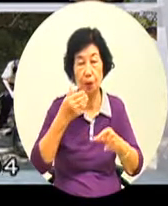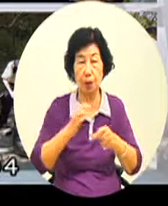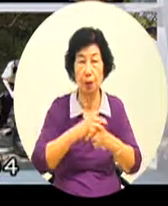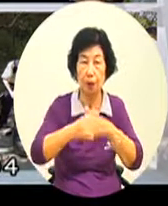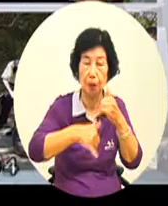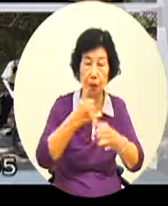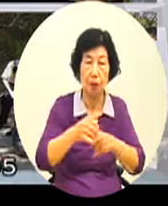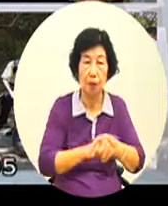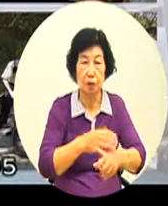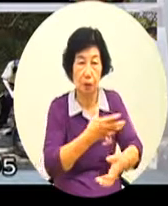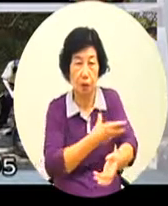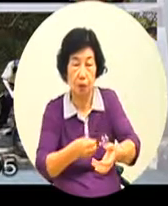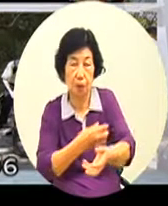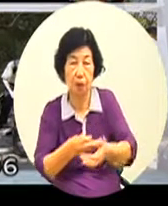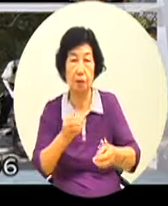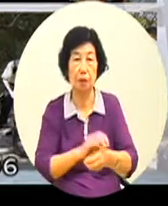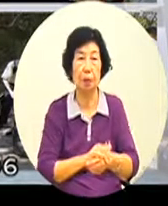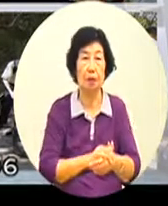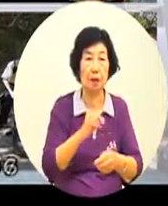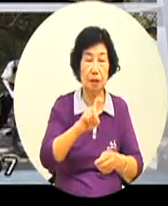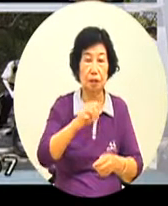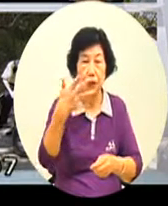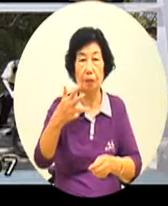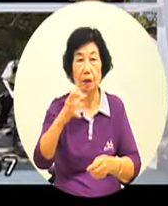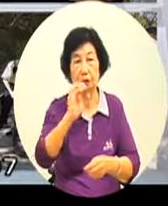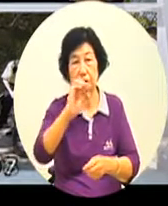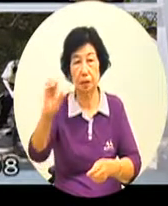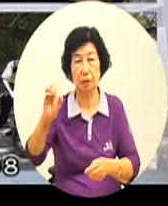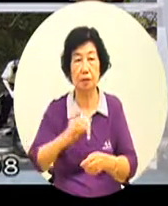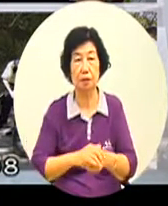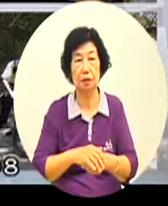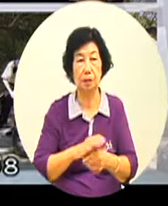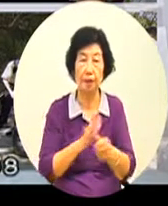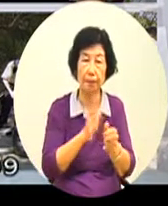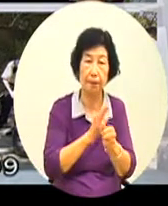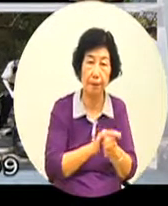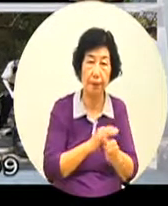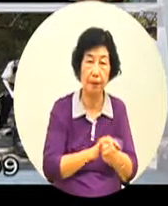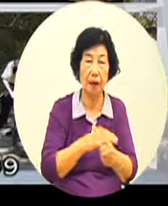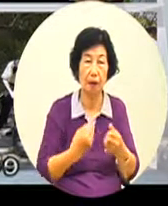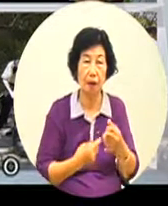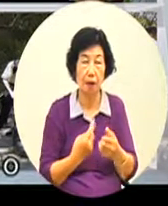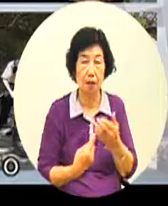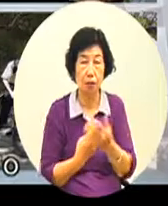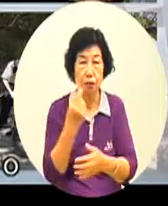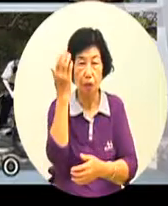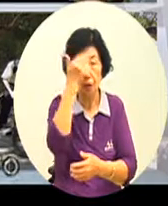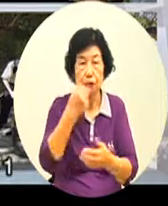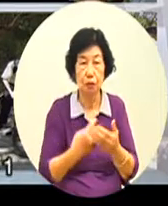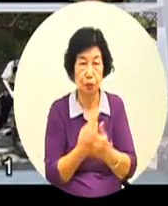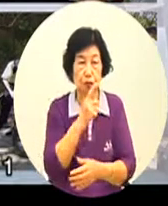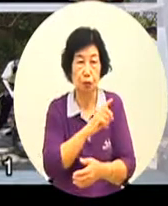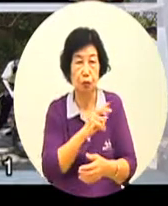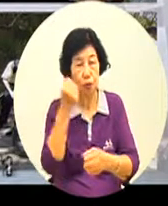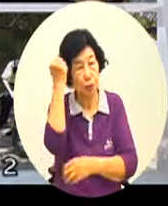18万cc，协助85户独居老人环境卫生清